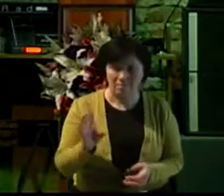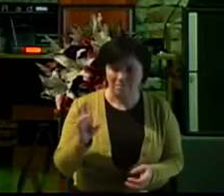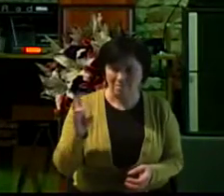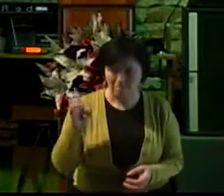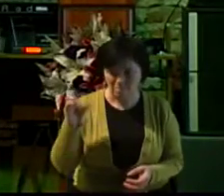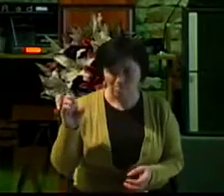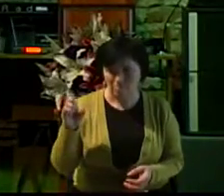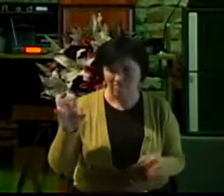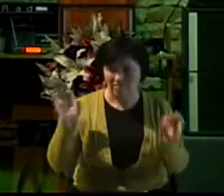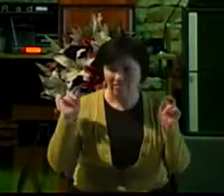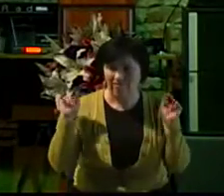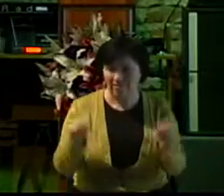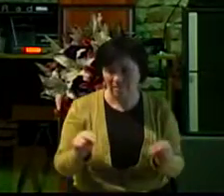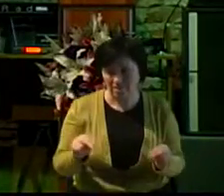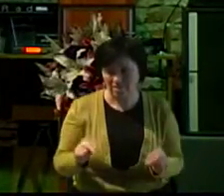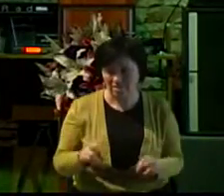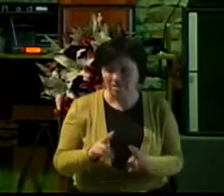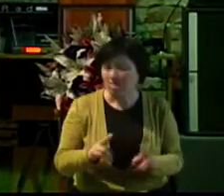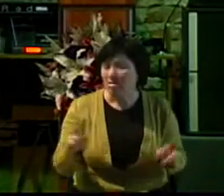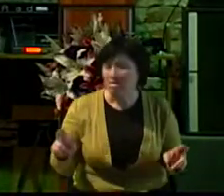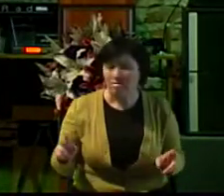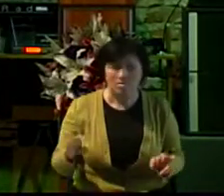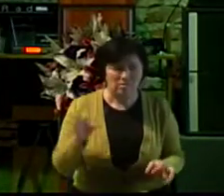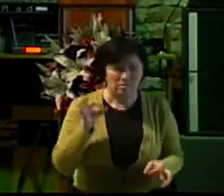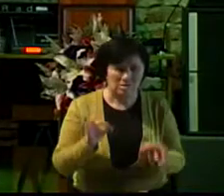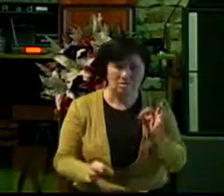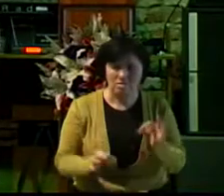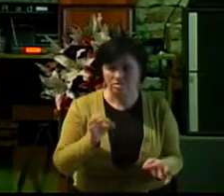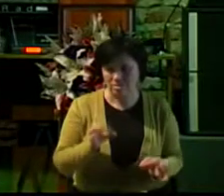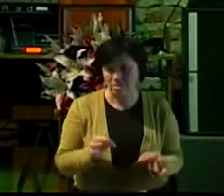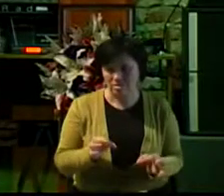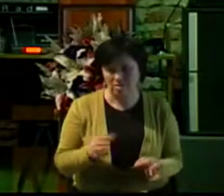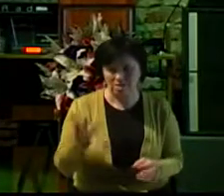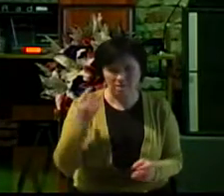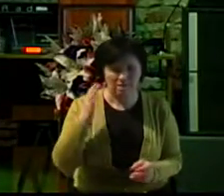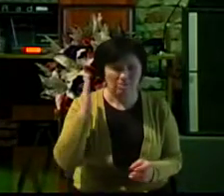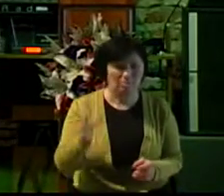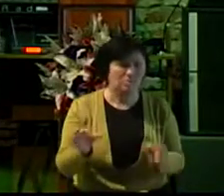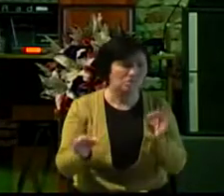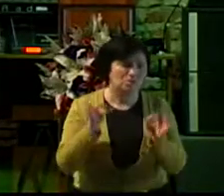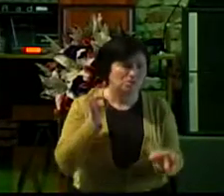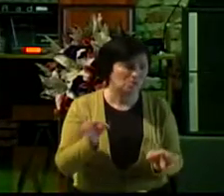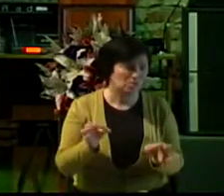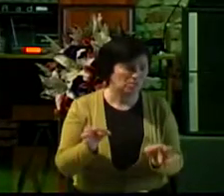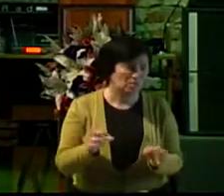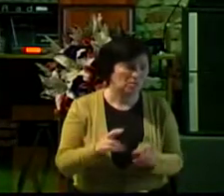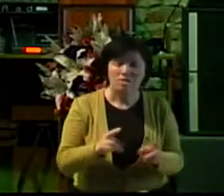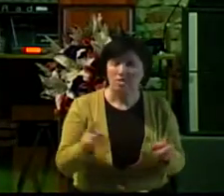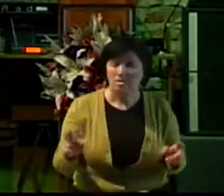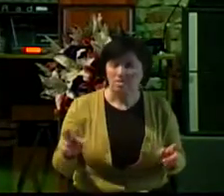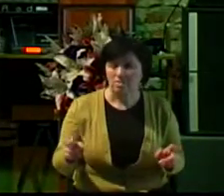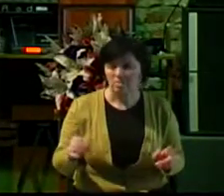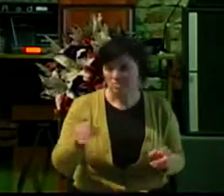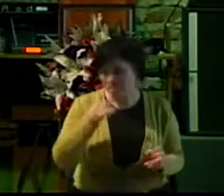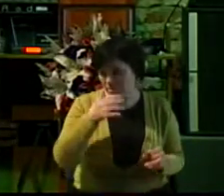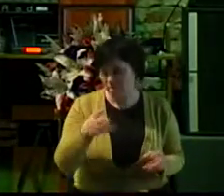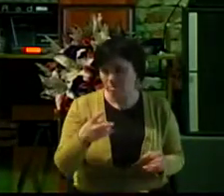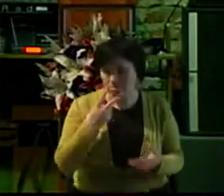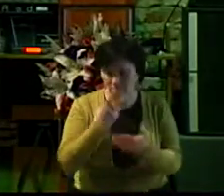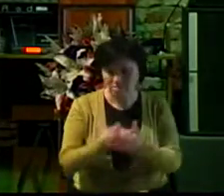и премудрости, Он отвечает и дает то, что для нас будет лучше. С своей человеческой